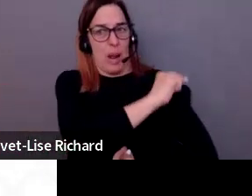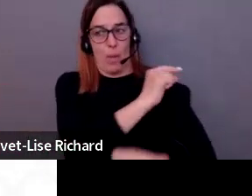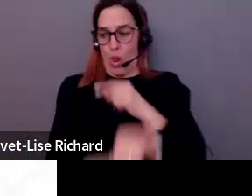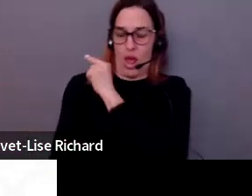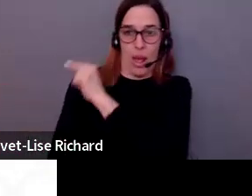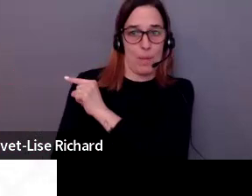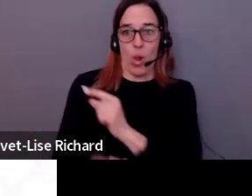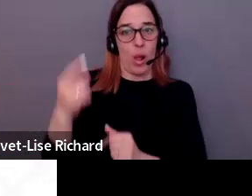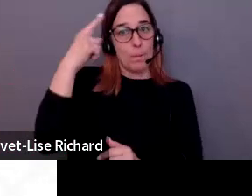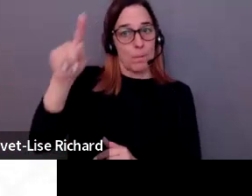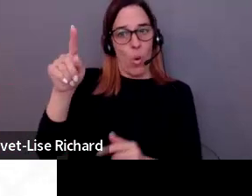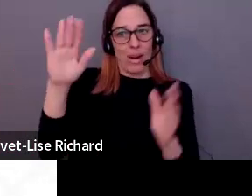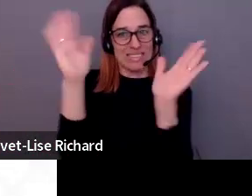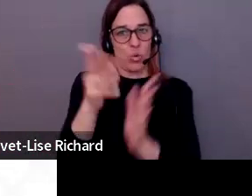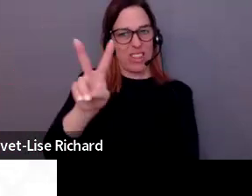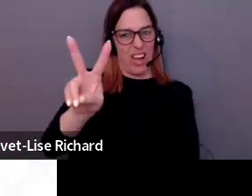V.